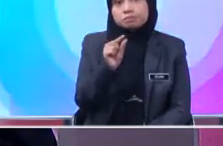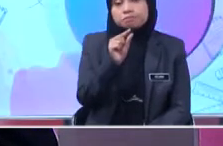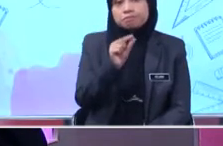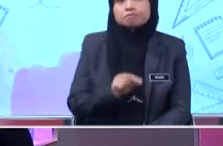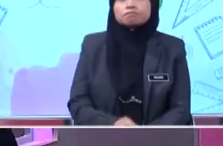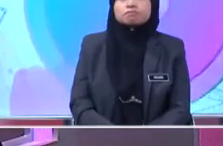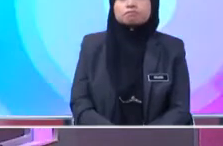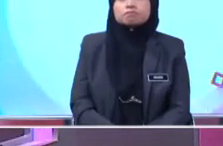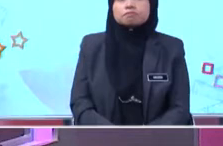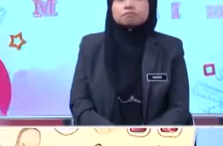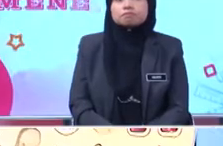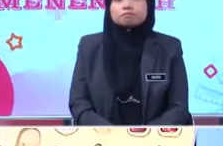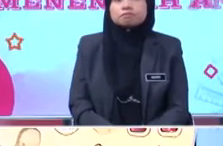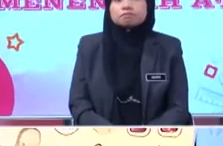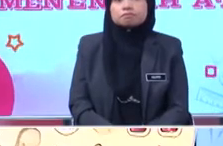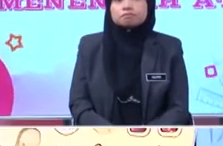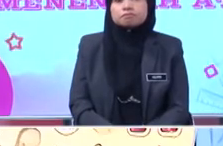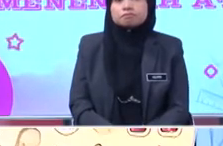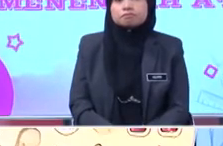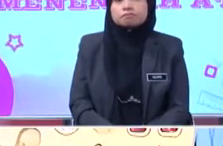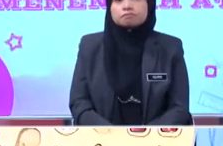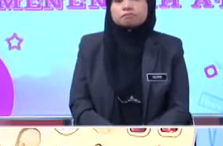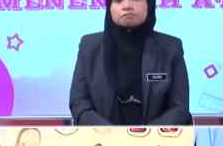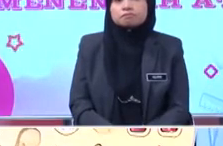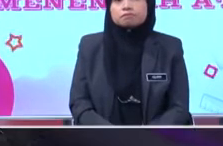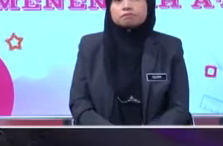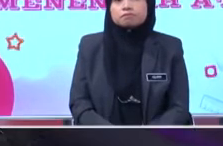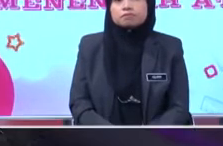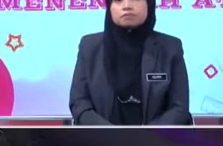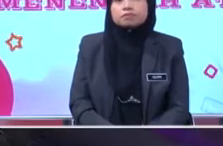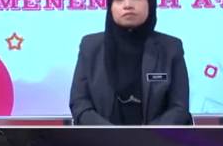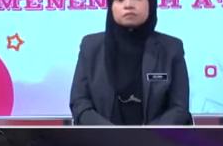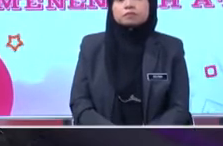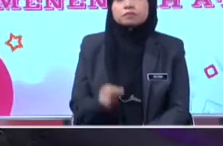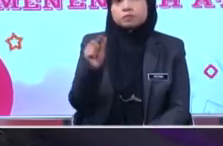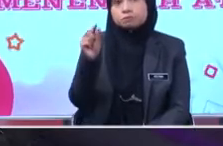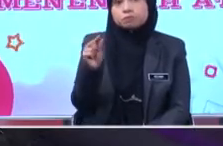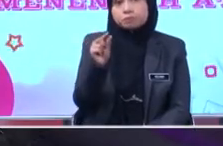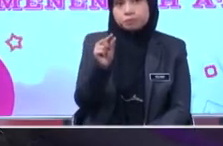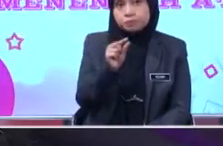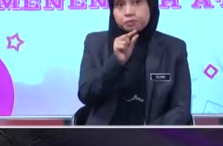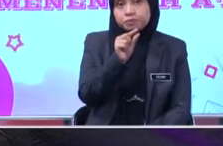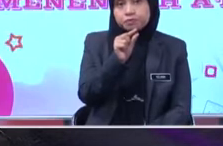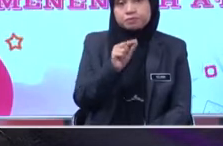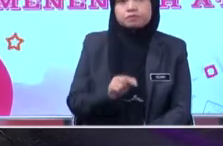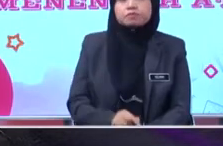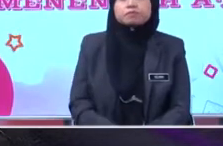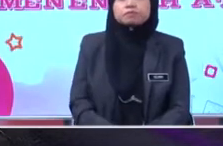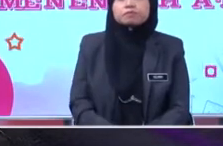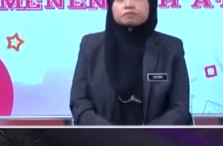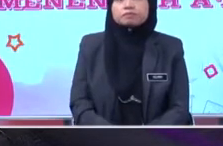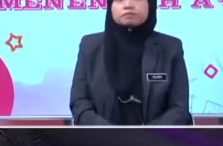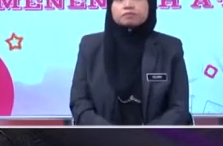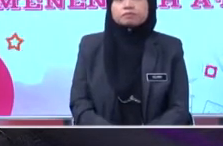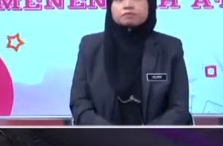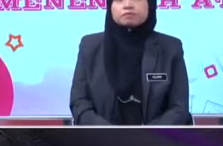Hah sabun saat mau falyauma Syaikh